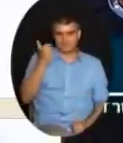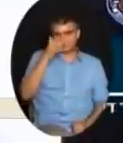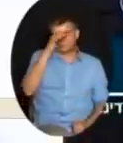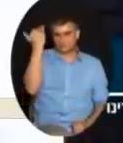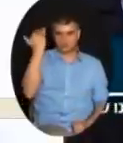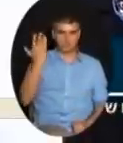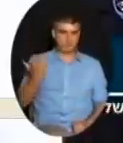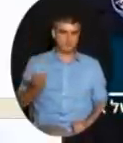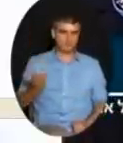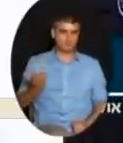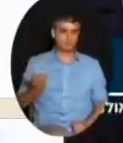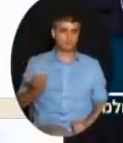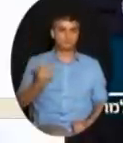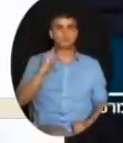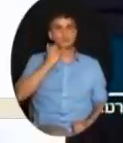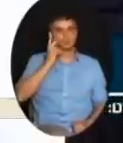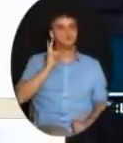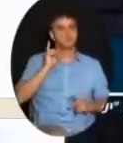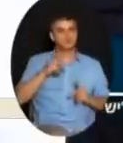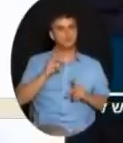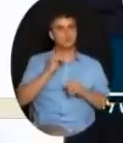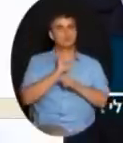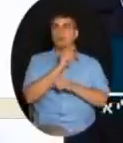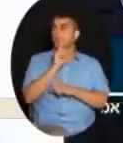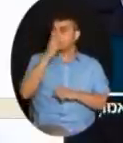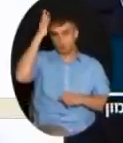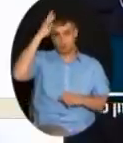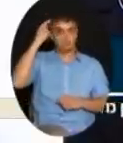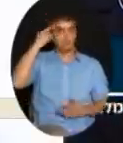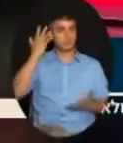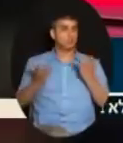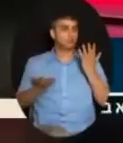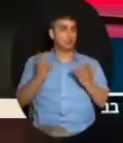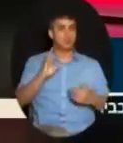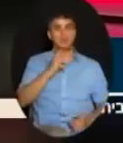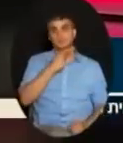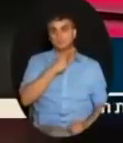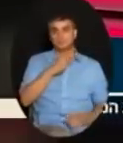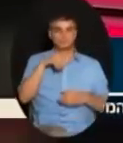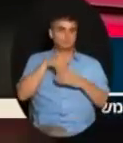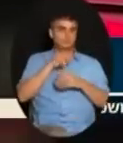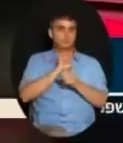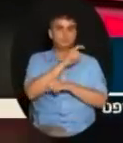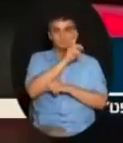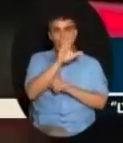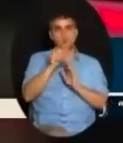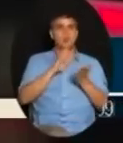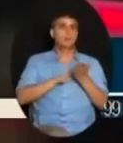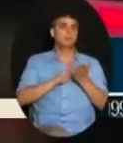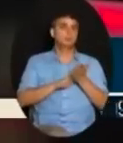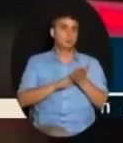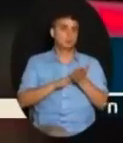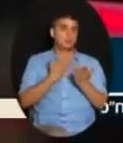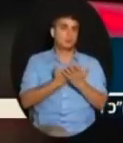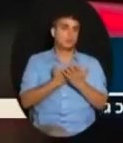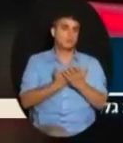קצת מוקצן. כן, יש מקום לערעור. אבל אולמרט יצטרך לשקול האם במסגרת הערעור גם לוקח בחשבון